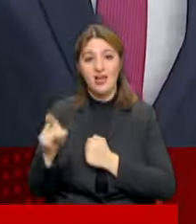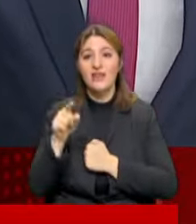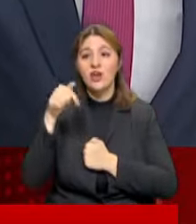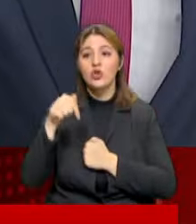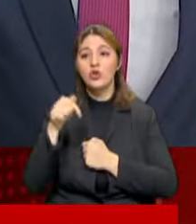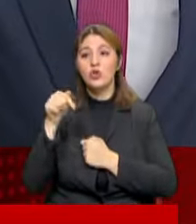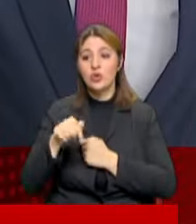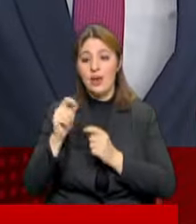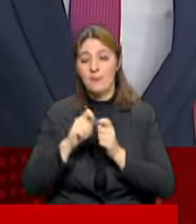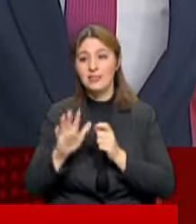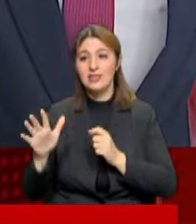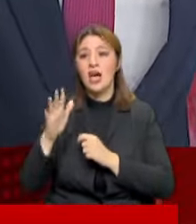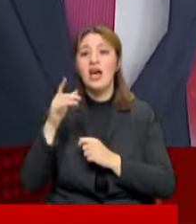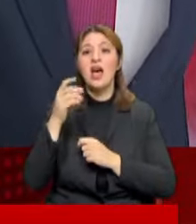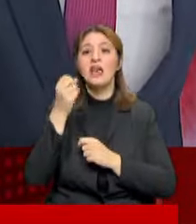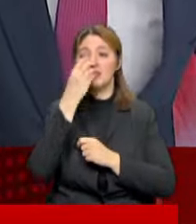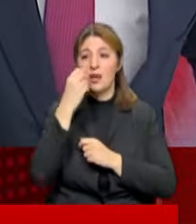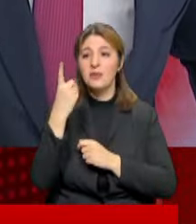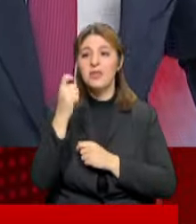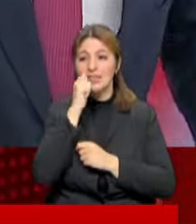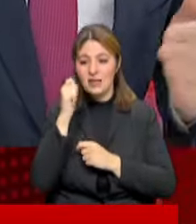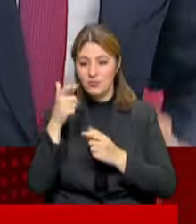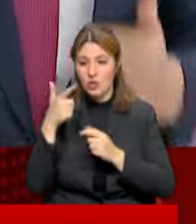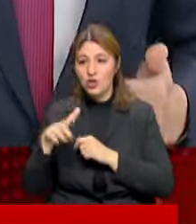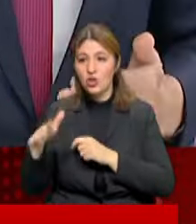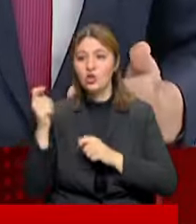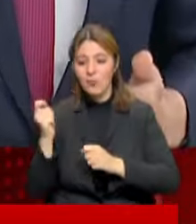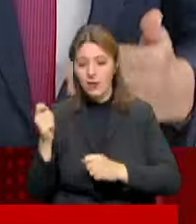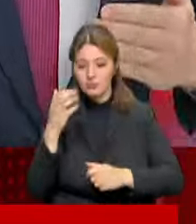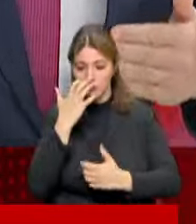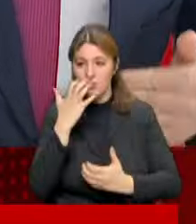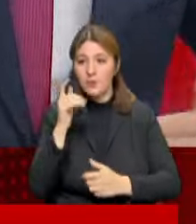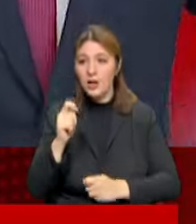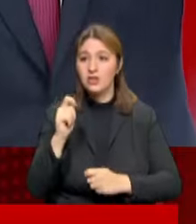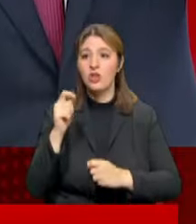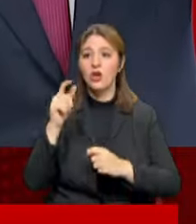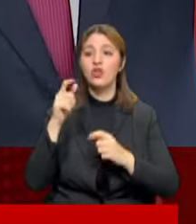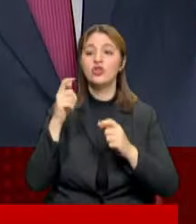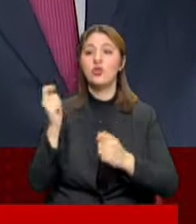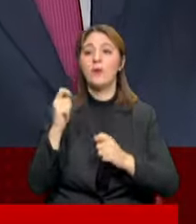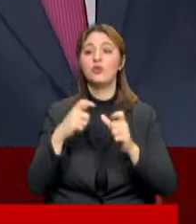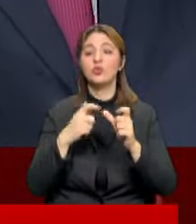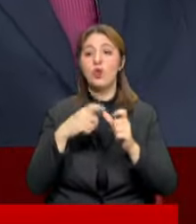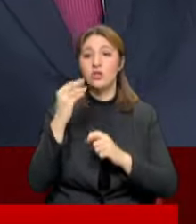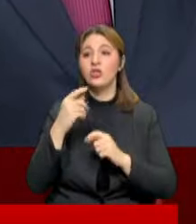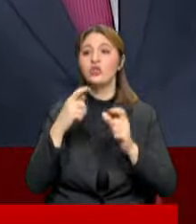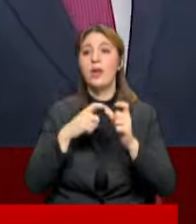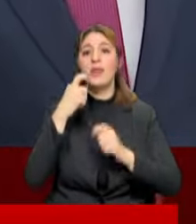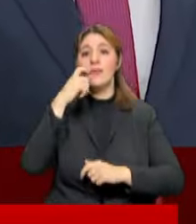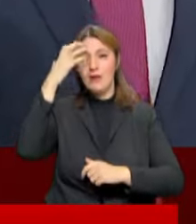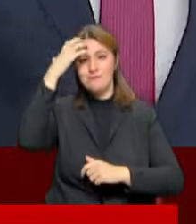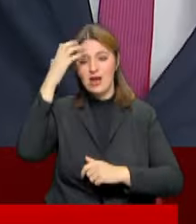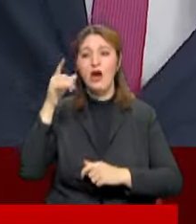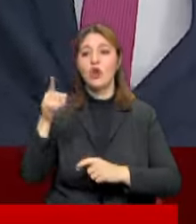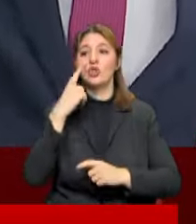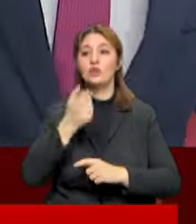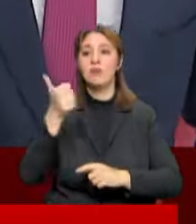güneybatıda Isparta'nın fakir bir İslam köyünden çobanlık yapan ve Çoban Sülü olarak adlandırılan Süleyman demireli